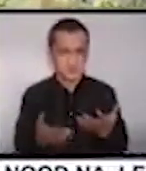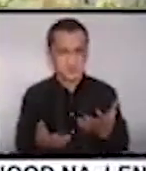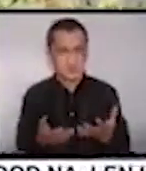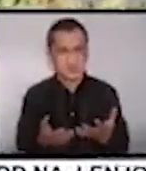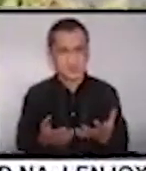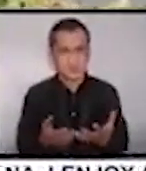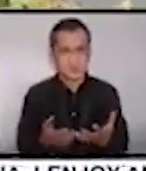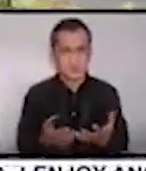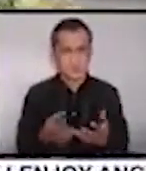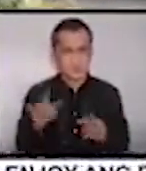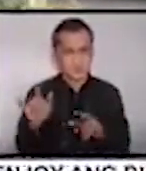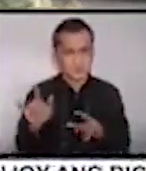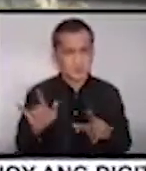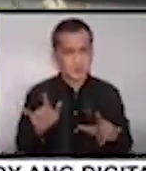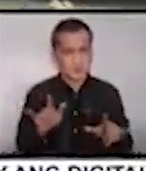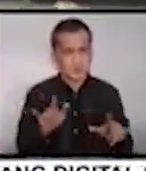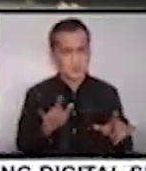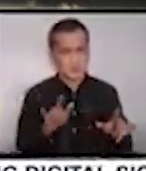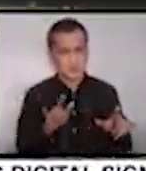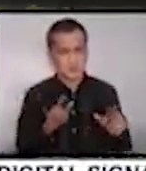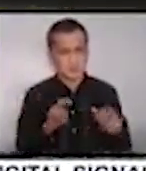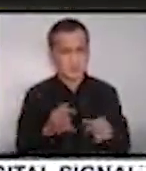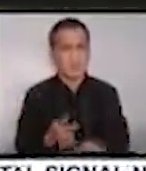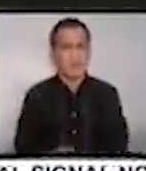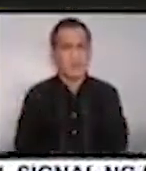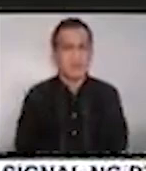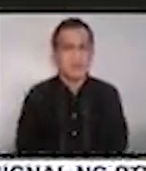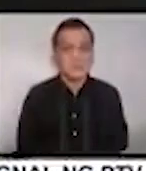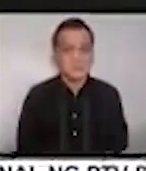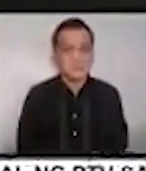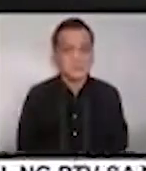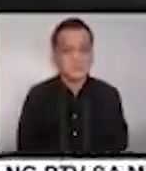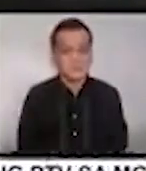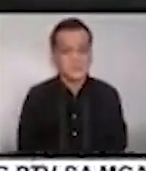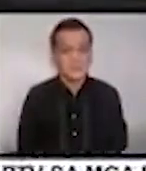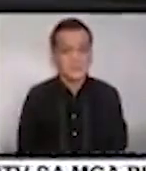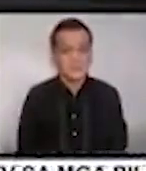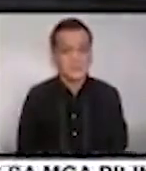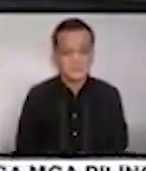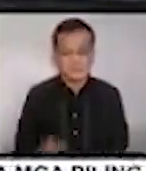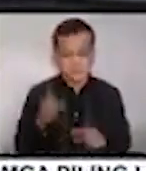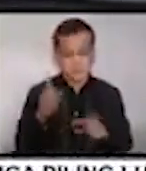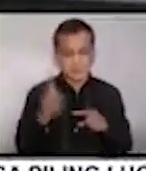pag-ibig kong ito. Di ko kayang